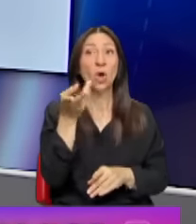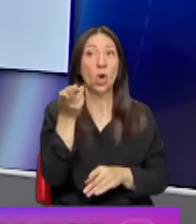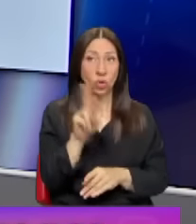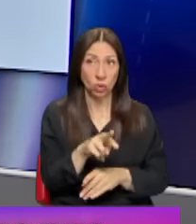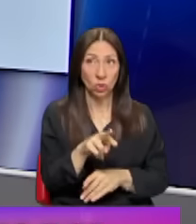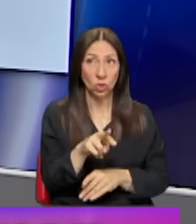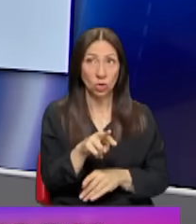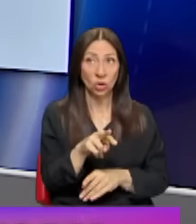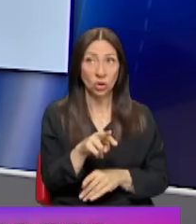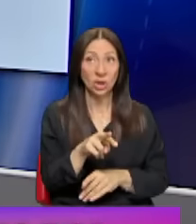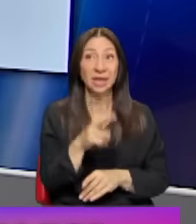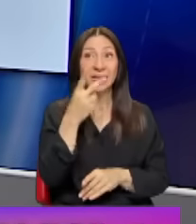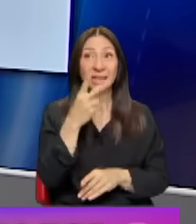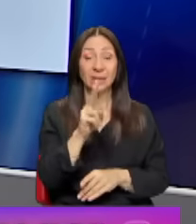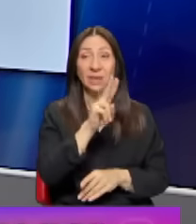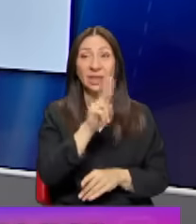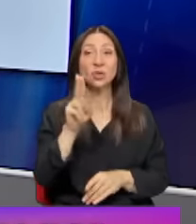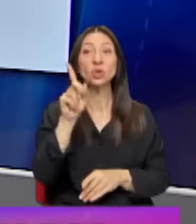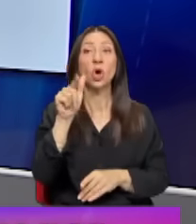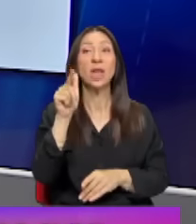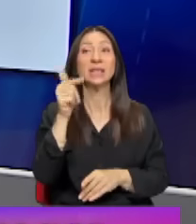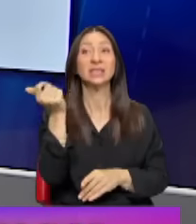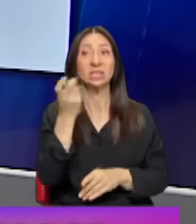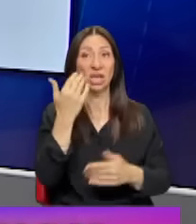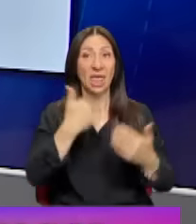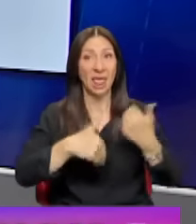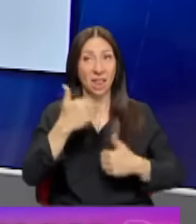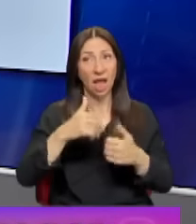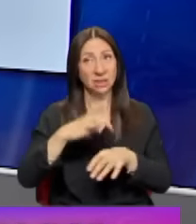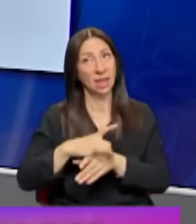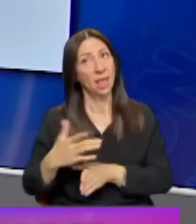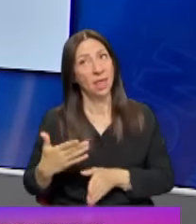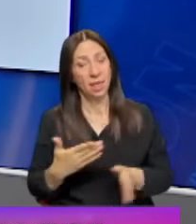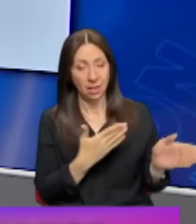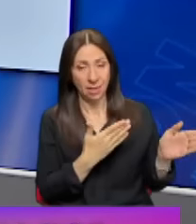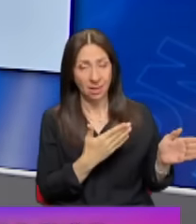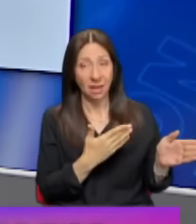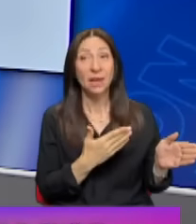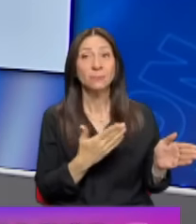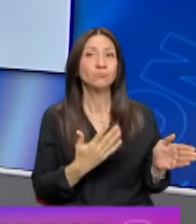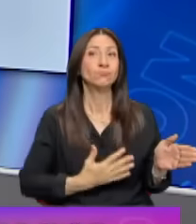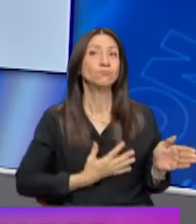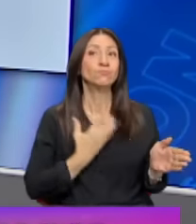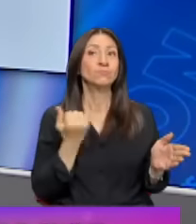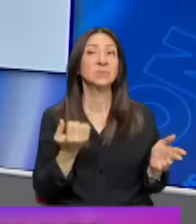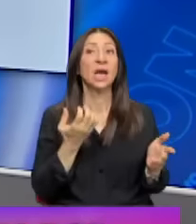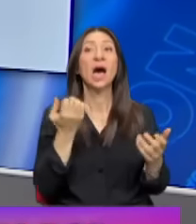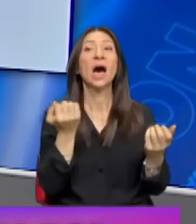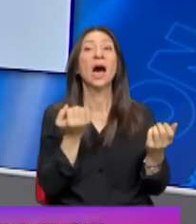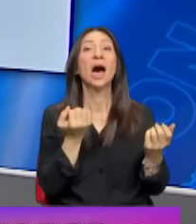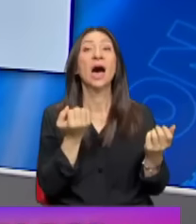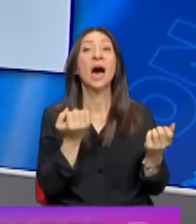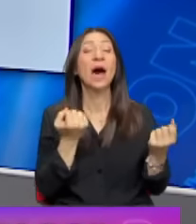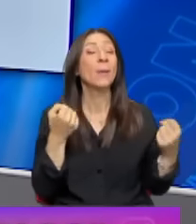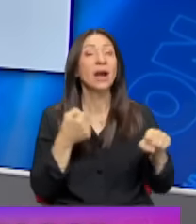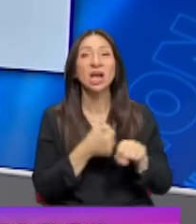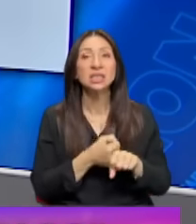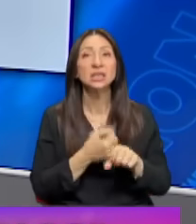hayatını kaybediyor, 2716 kişi yaralanıyor sevgili izleyenler ve maalesef kazalar